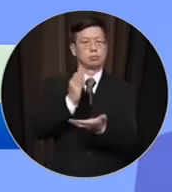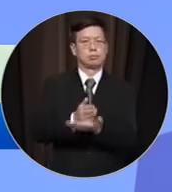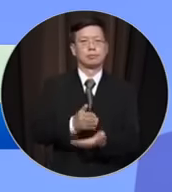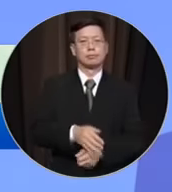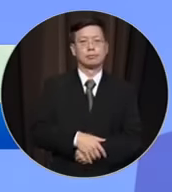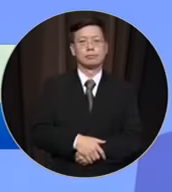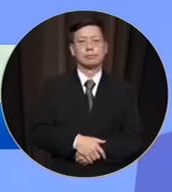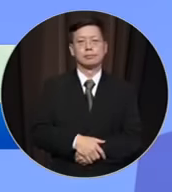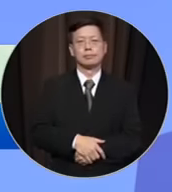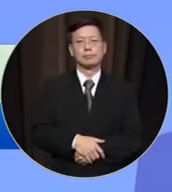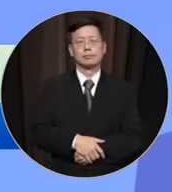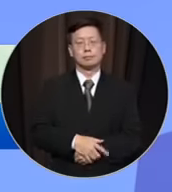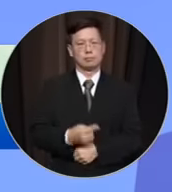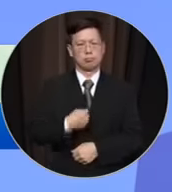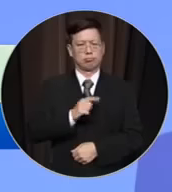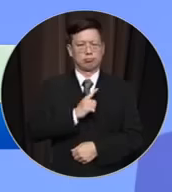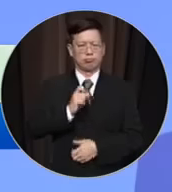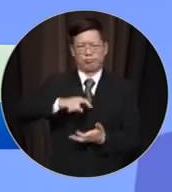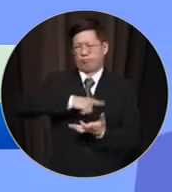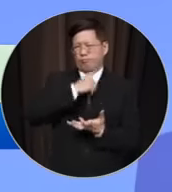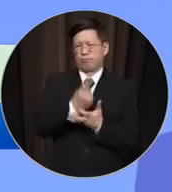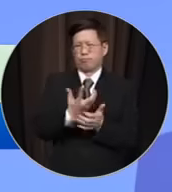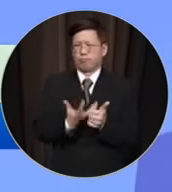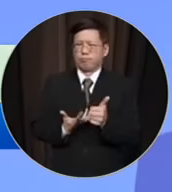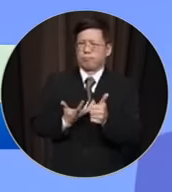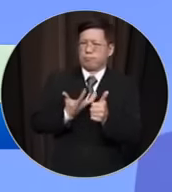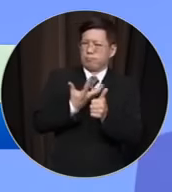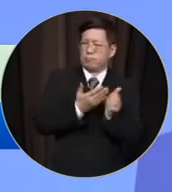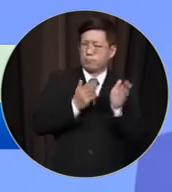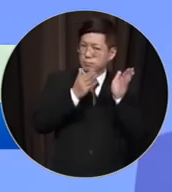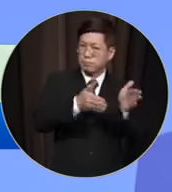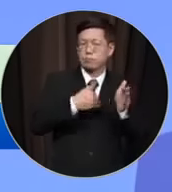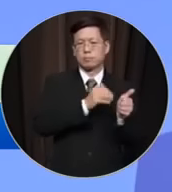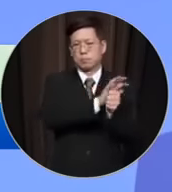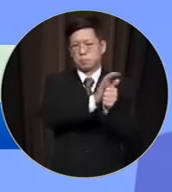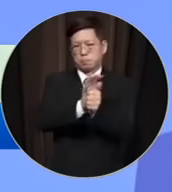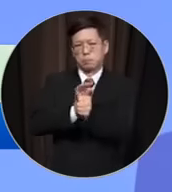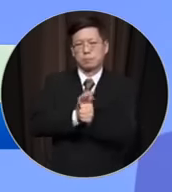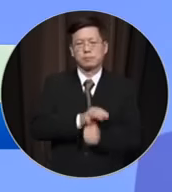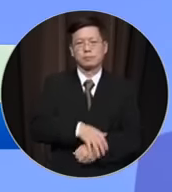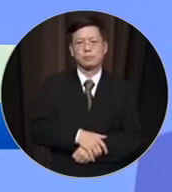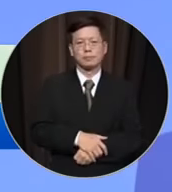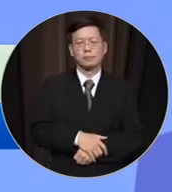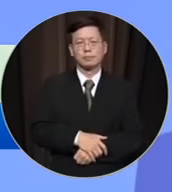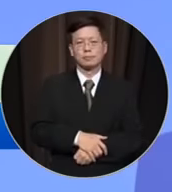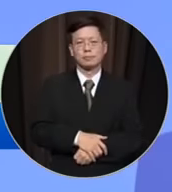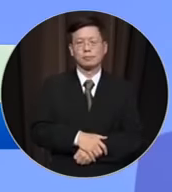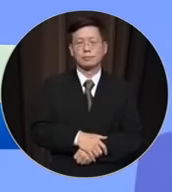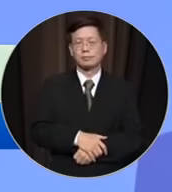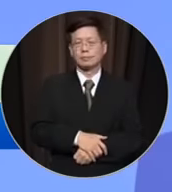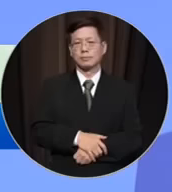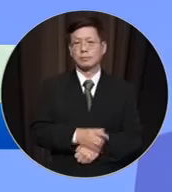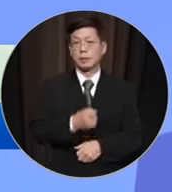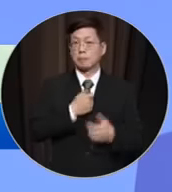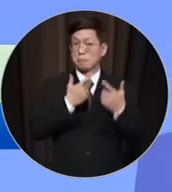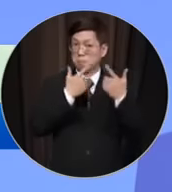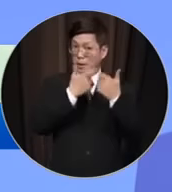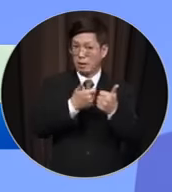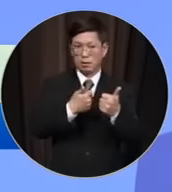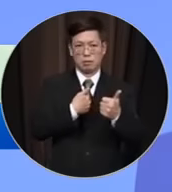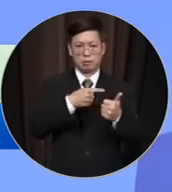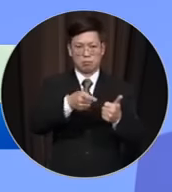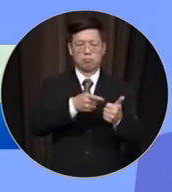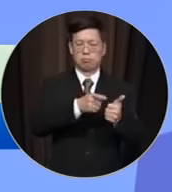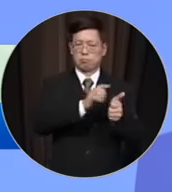止，我全心全意的问政与服务。为了能够做好我